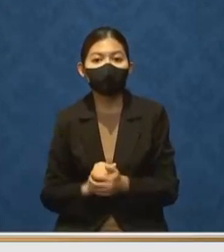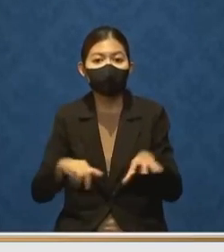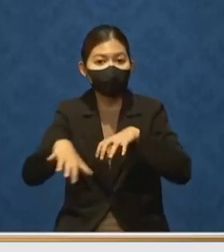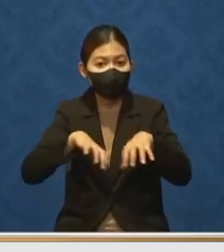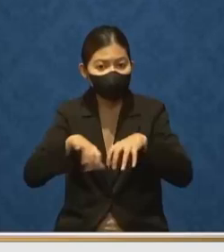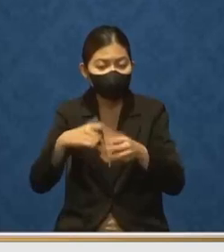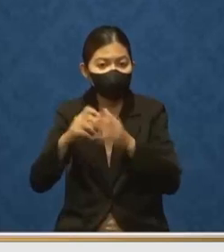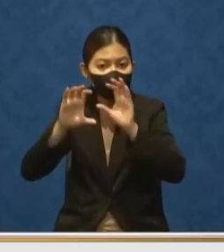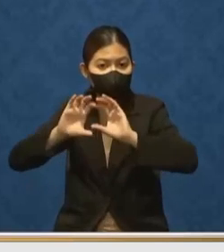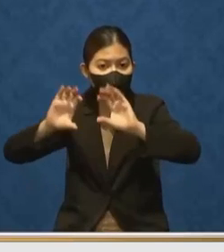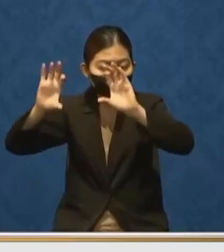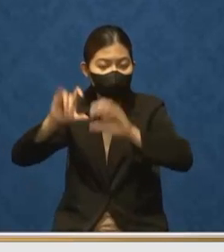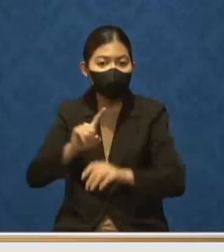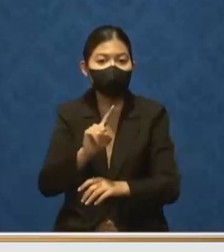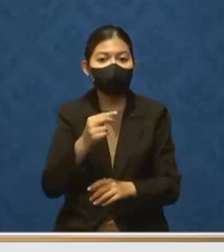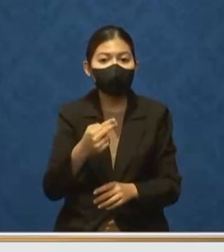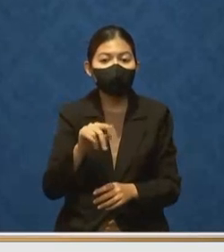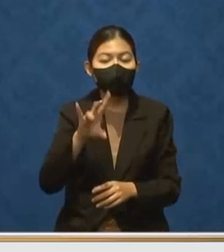รภาครัฐงบประมาณ